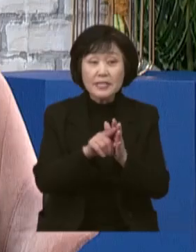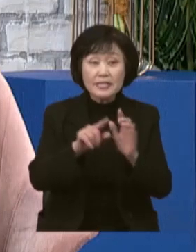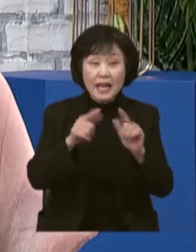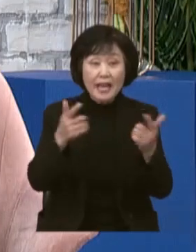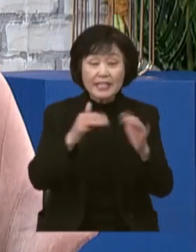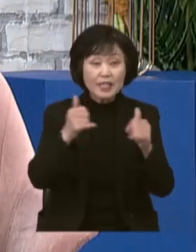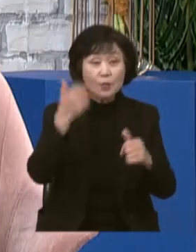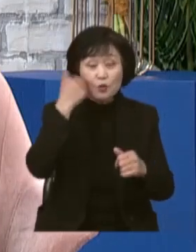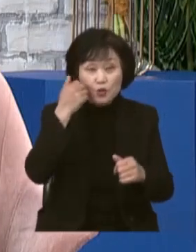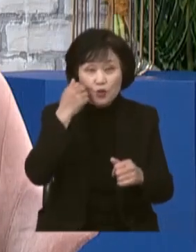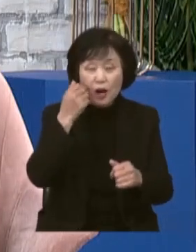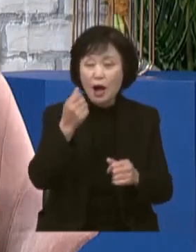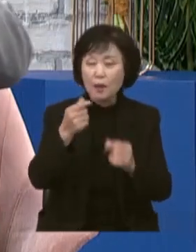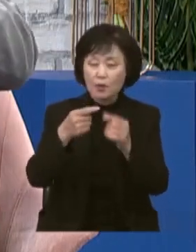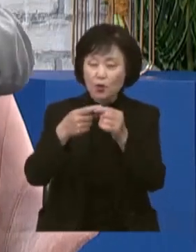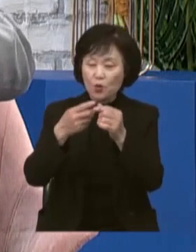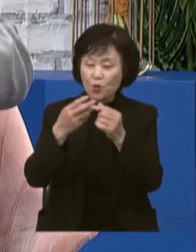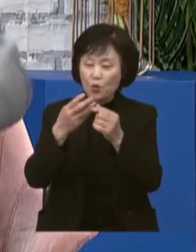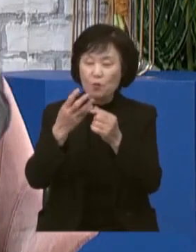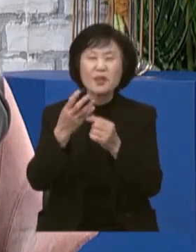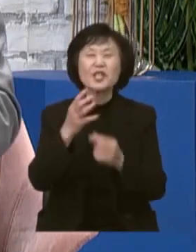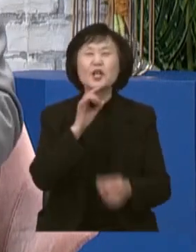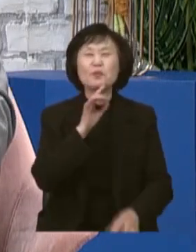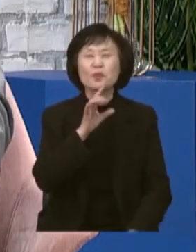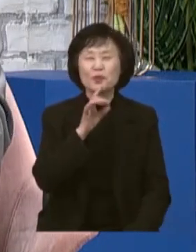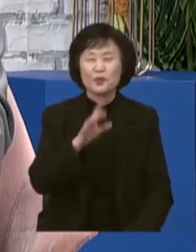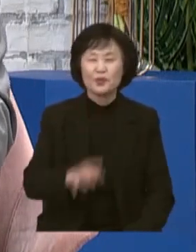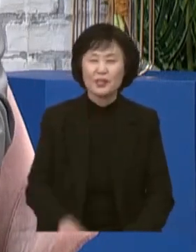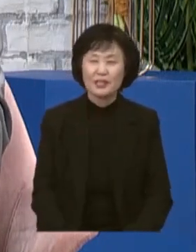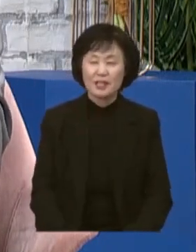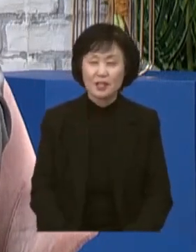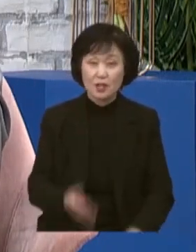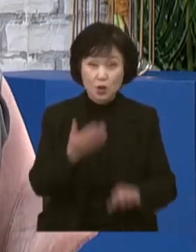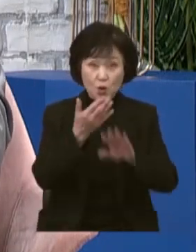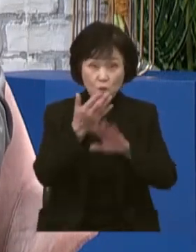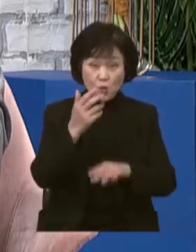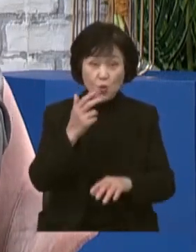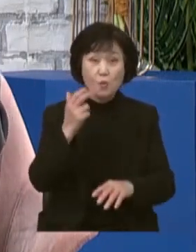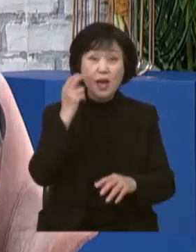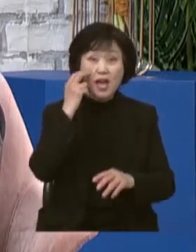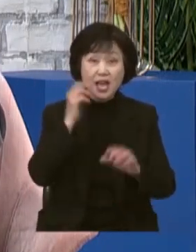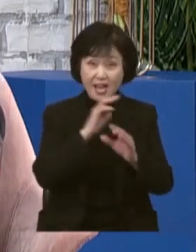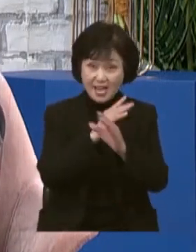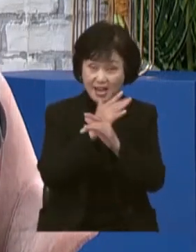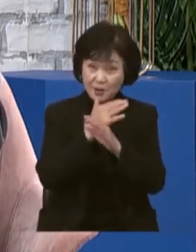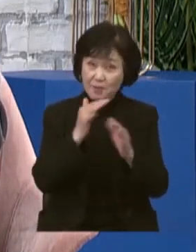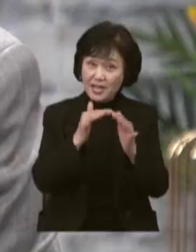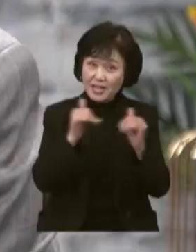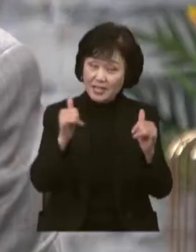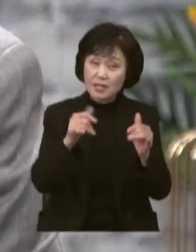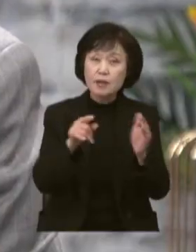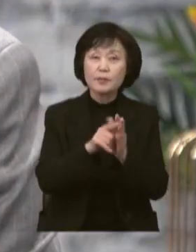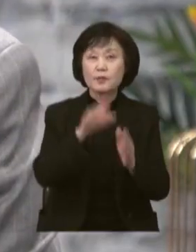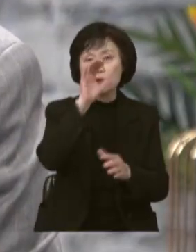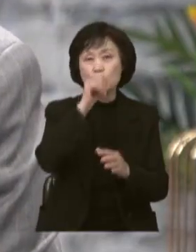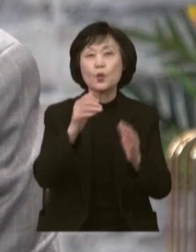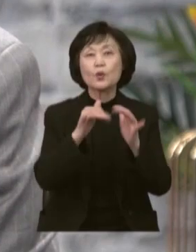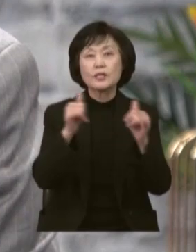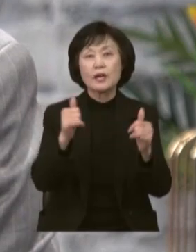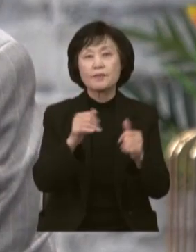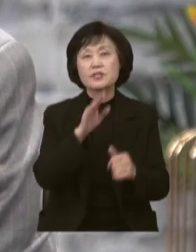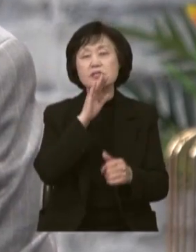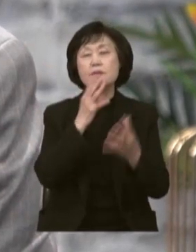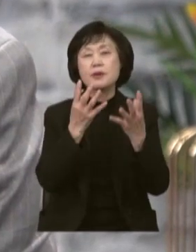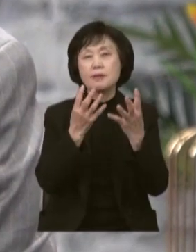장르별로 코미디, 그러니까 개그맨. 그다음에 가수, 탤런트 뭐 이렇게 여러 개 있잖아요. 배우 뭐 이런데 아마 제가 알기로도